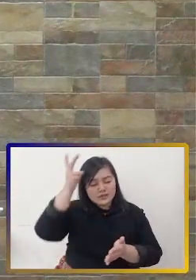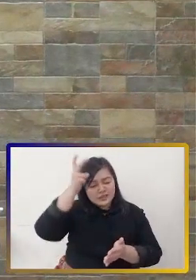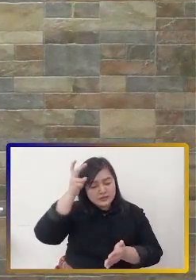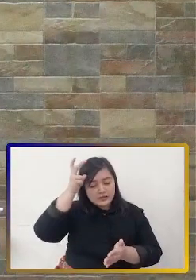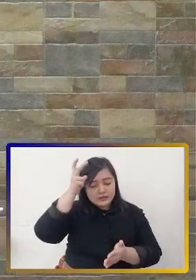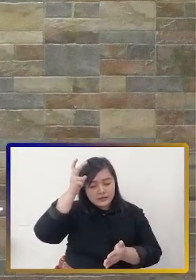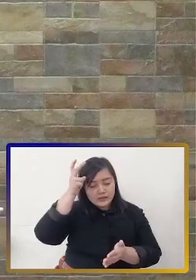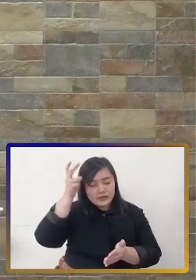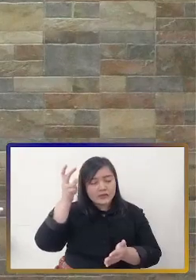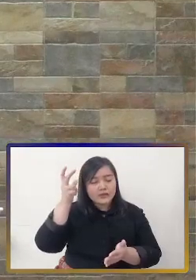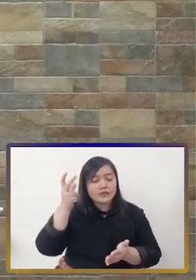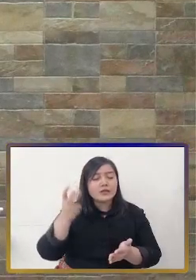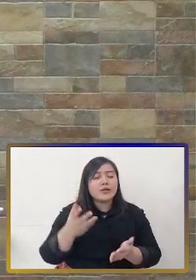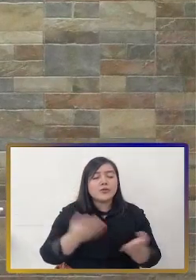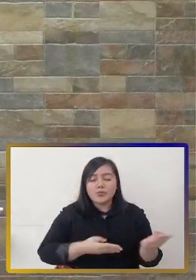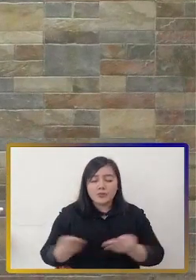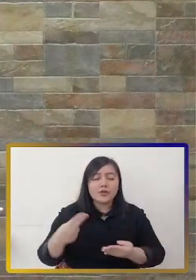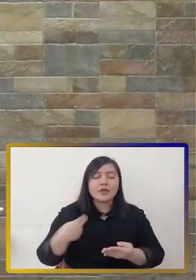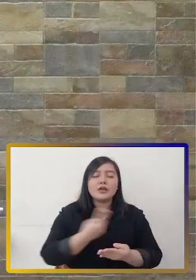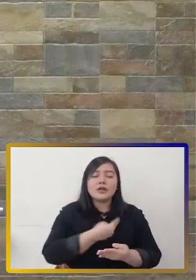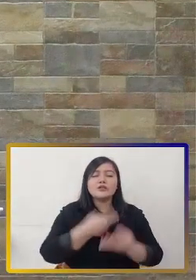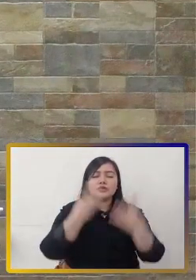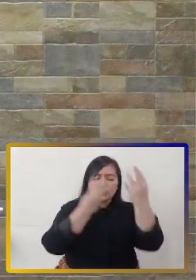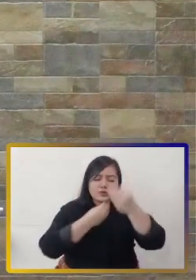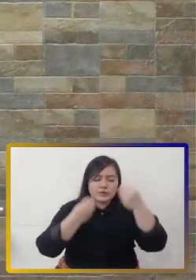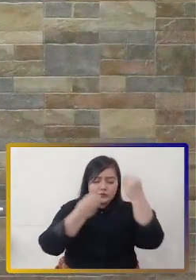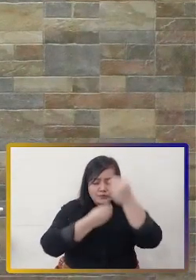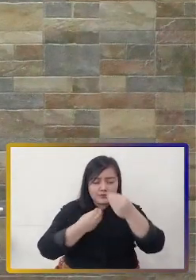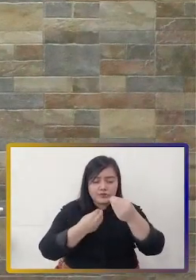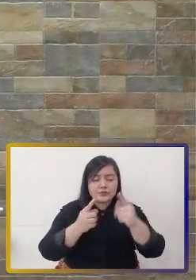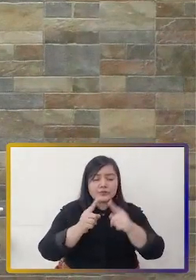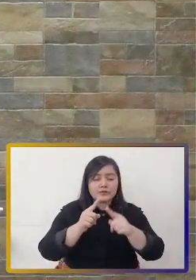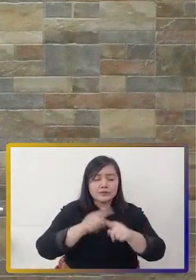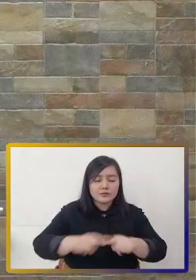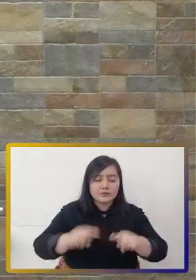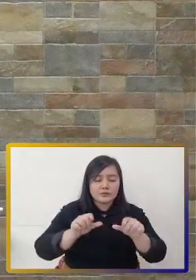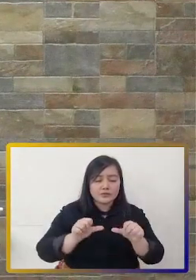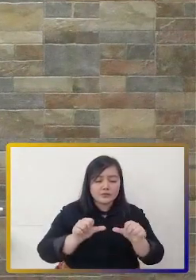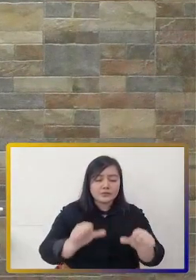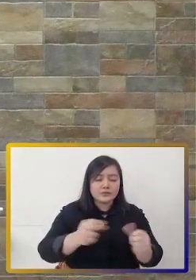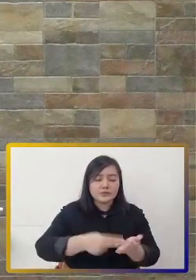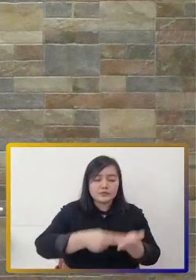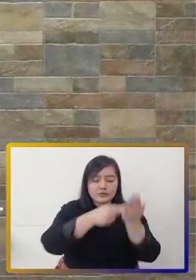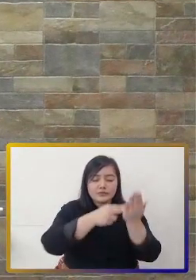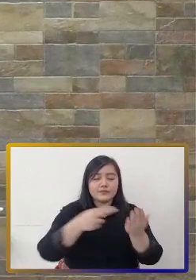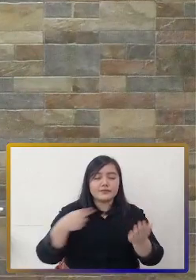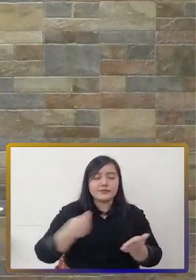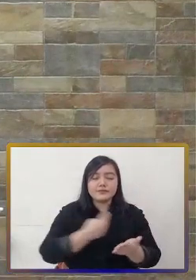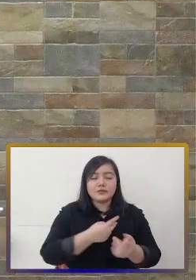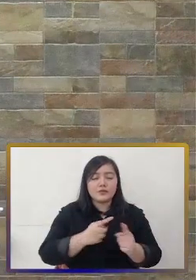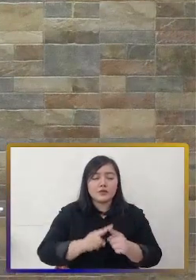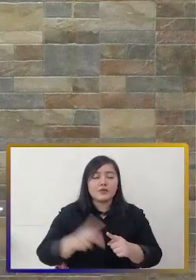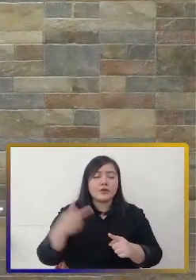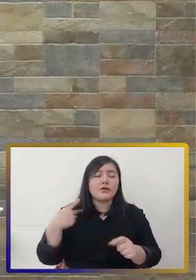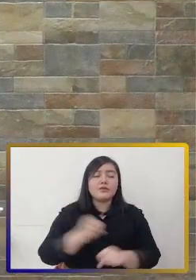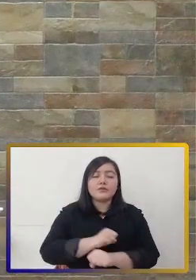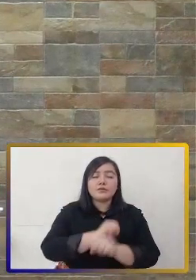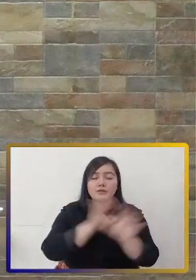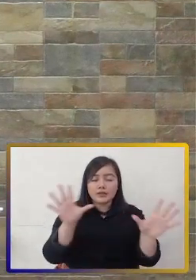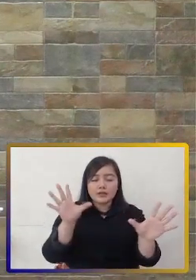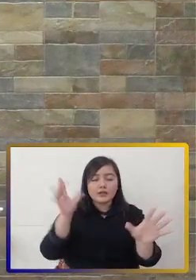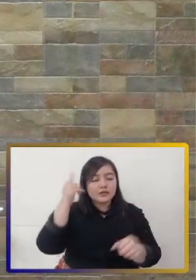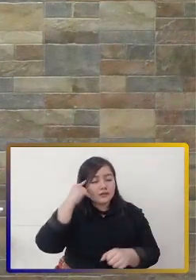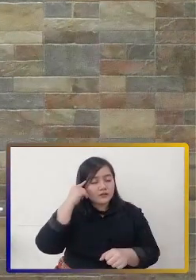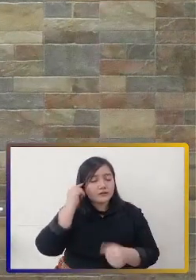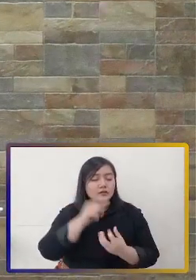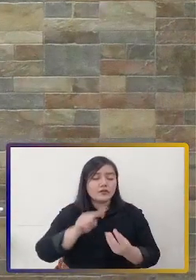into confusion. But, O God, please continue to help us na patuloy po magkaroon kami ng kalinawan, ng kaisipan pagdating